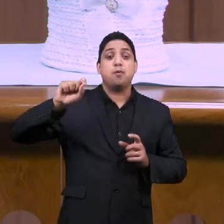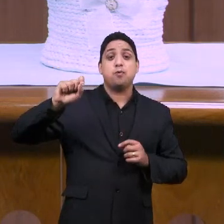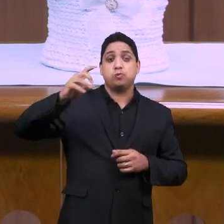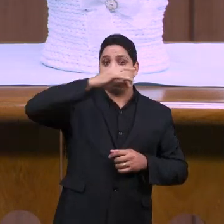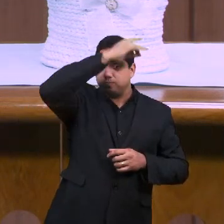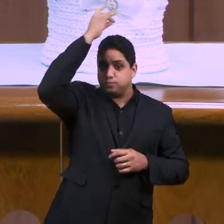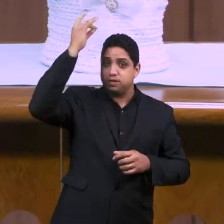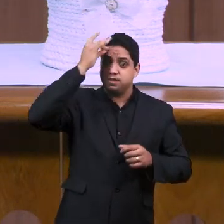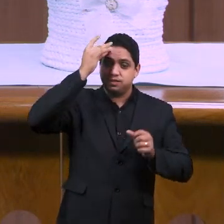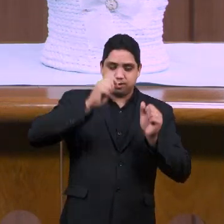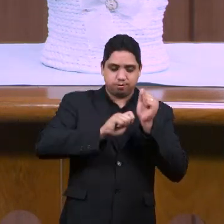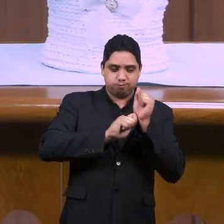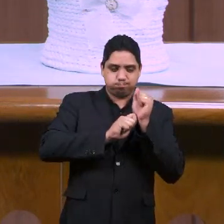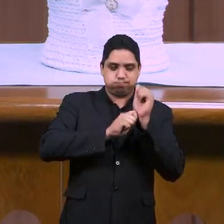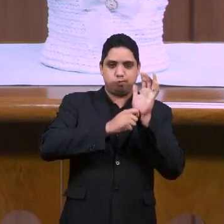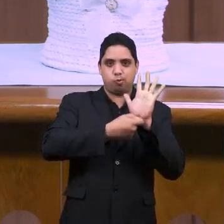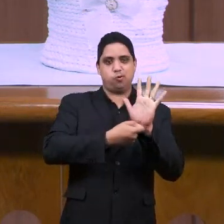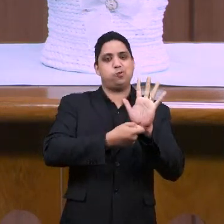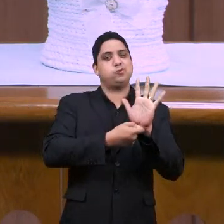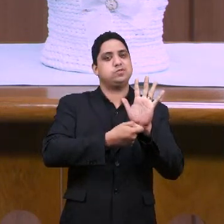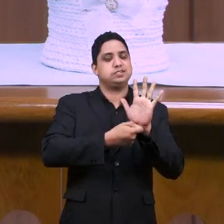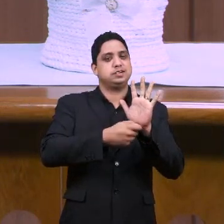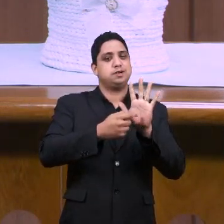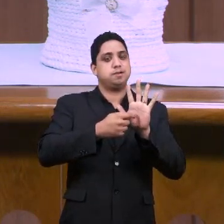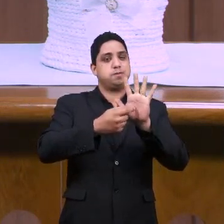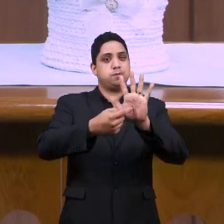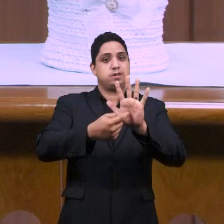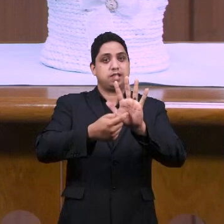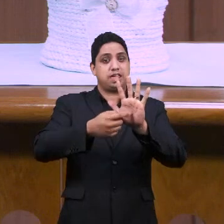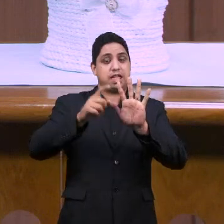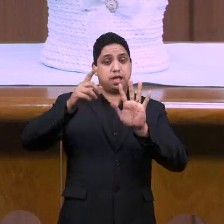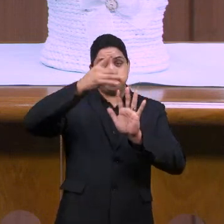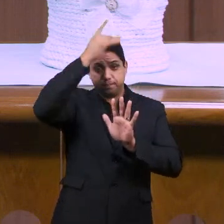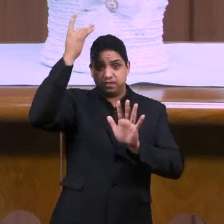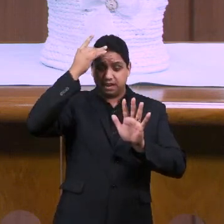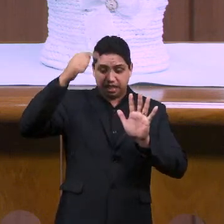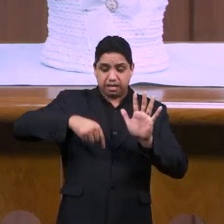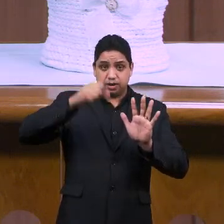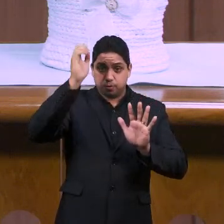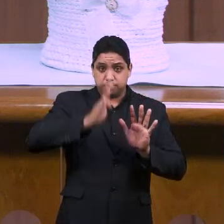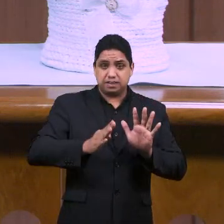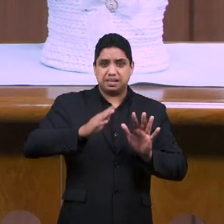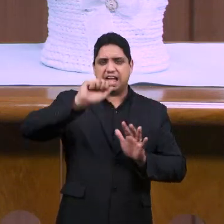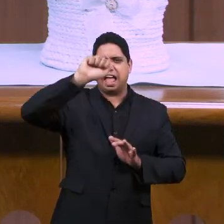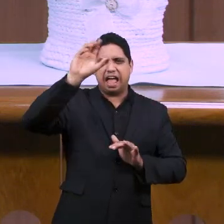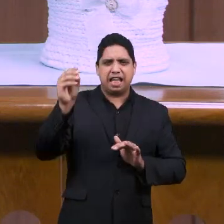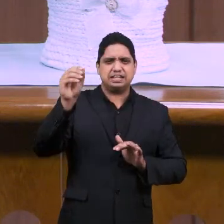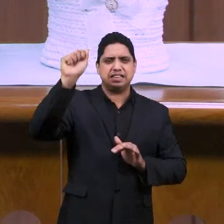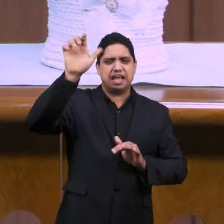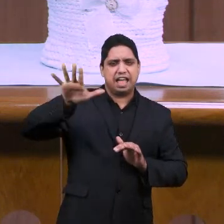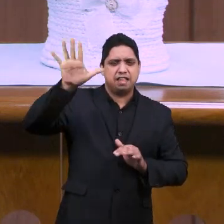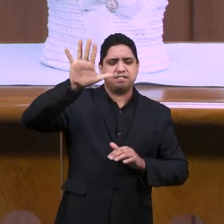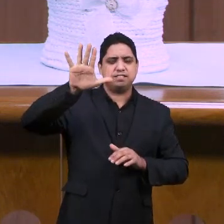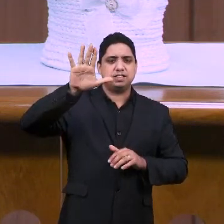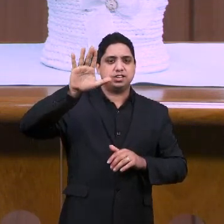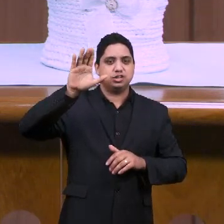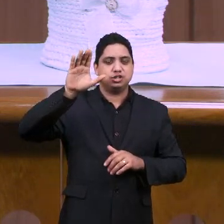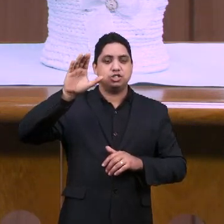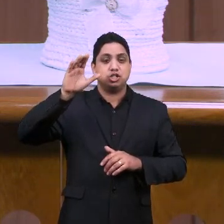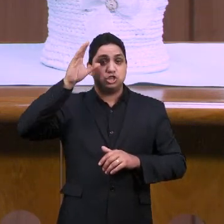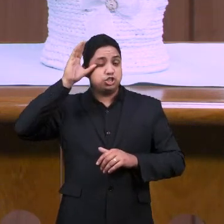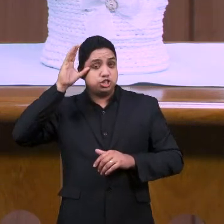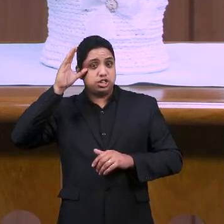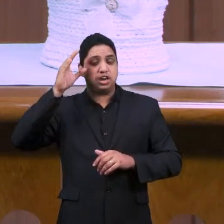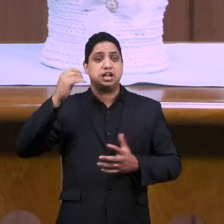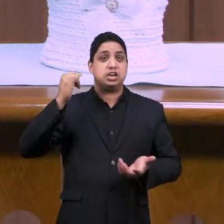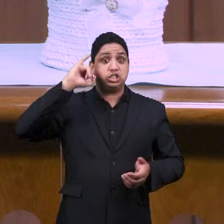qui vient du Saint-Esprit. Ce qui est du Saint-Esprit ici au Brésil, en Asie, en Afrique, en Chine, au